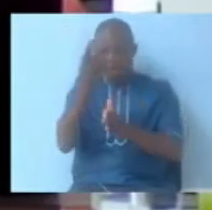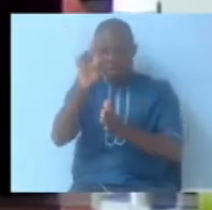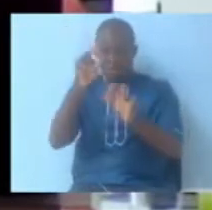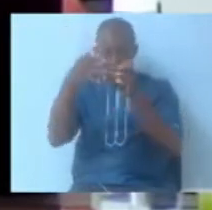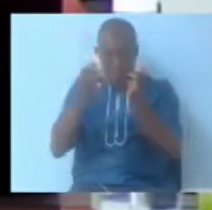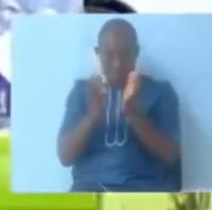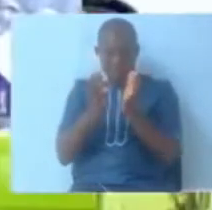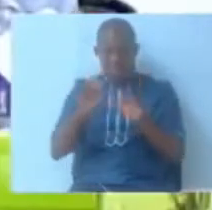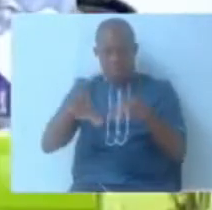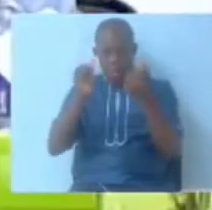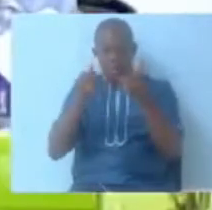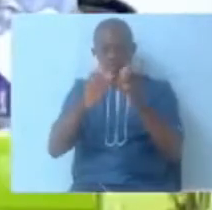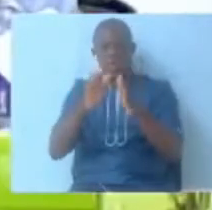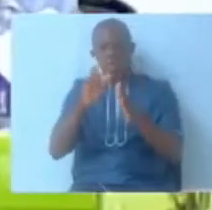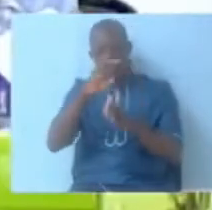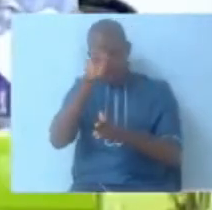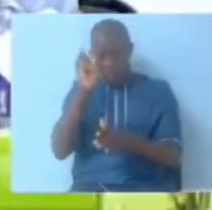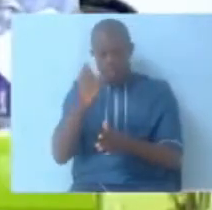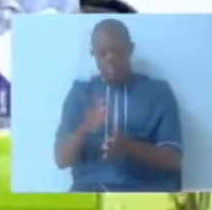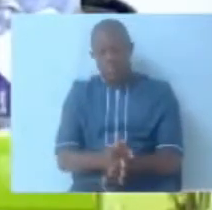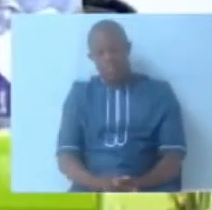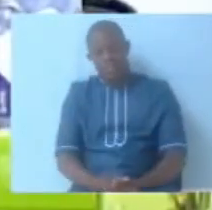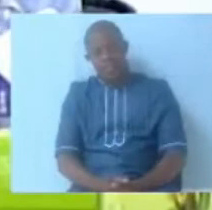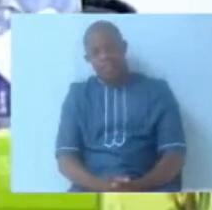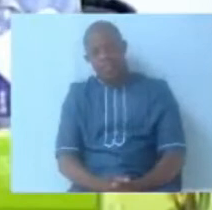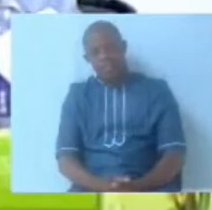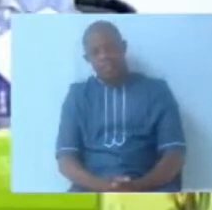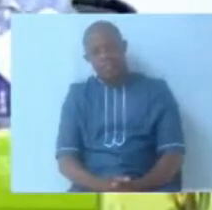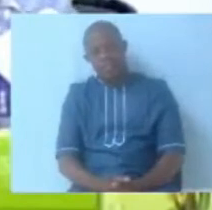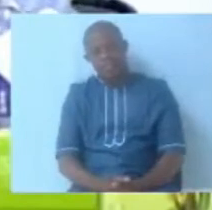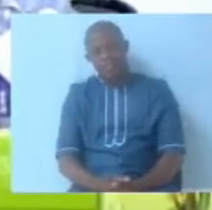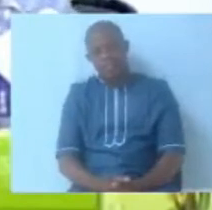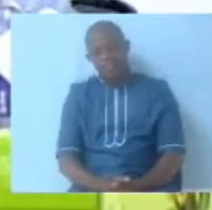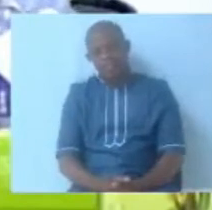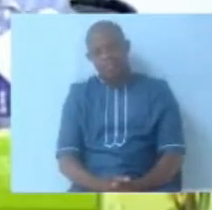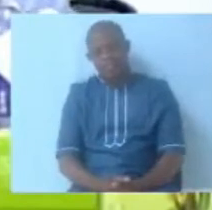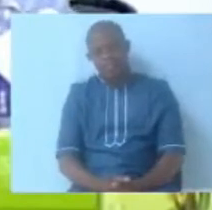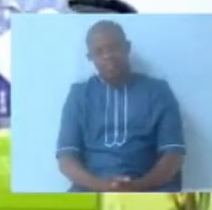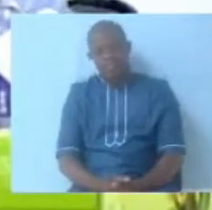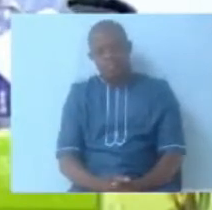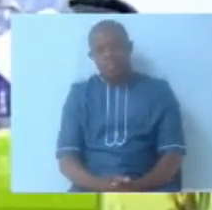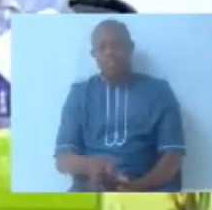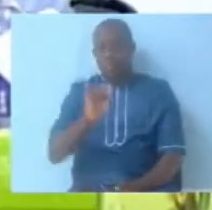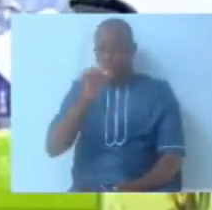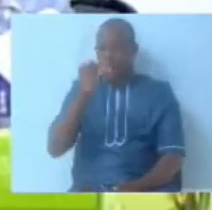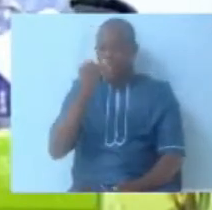bulanyo noma nyati tilinda nyoye nyame. Ya follow diamond wole nkiti nirilati kafume magistrate.